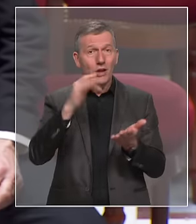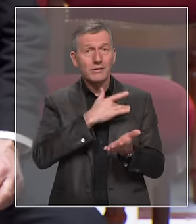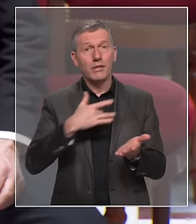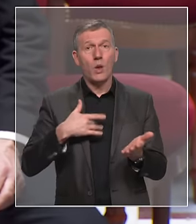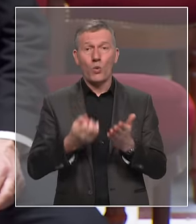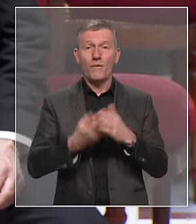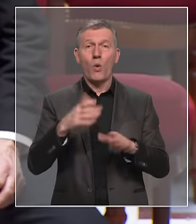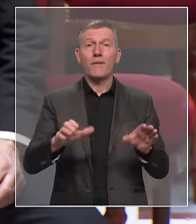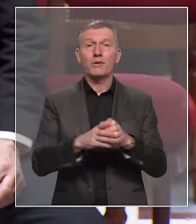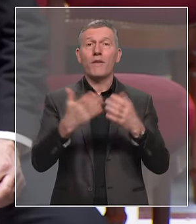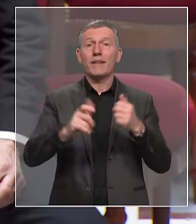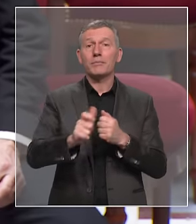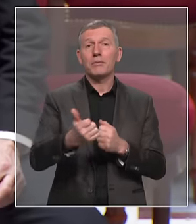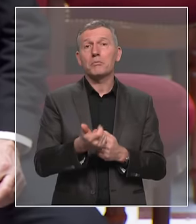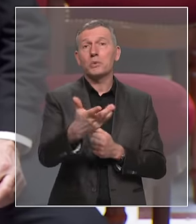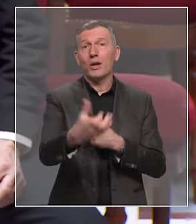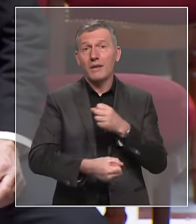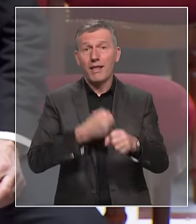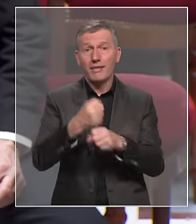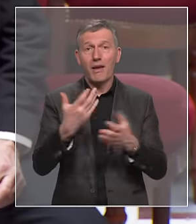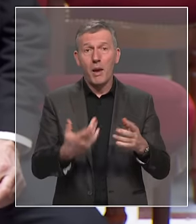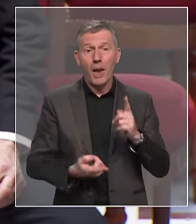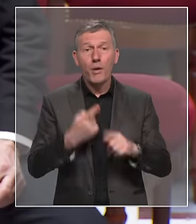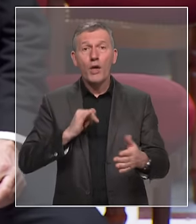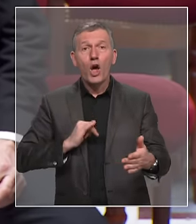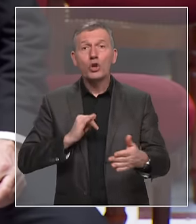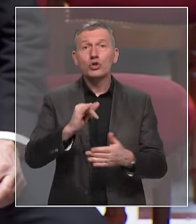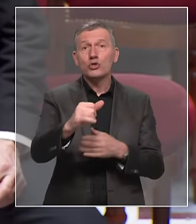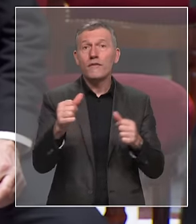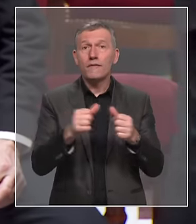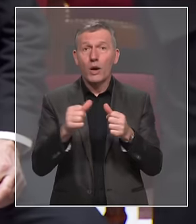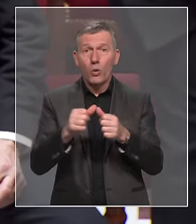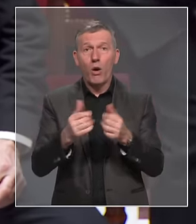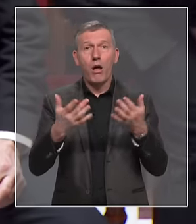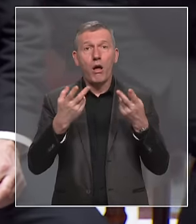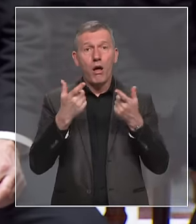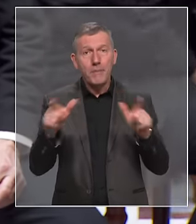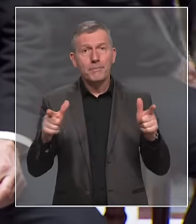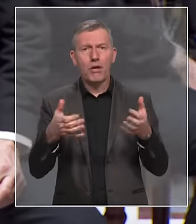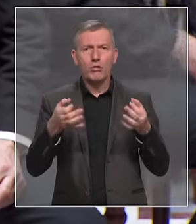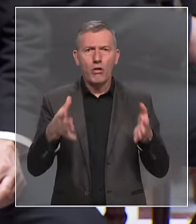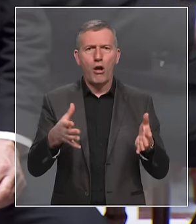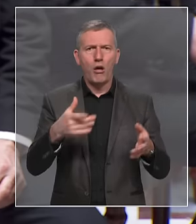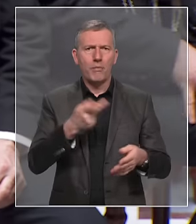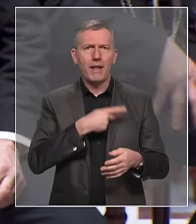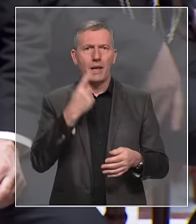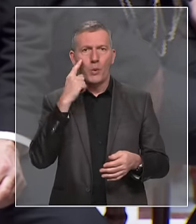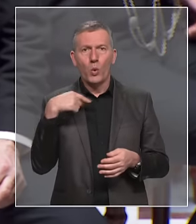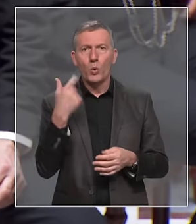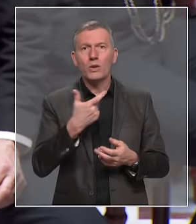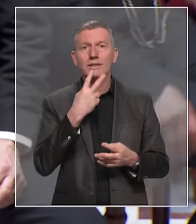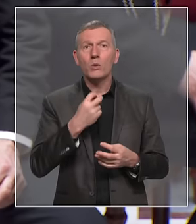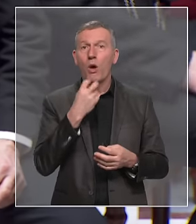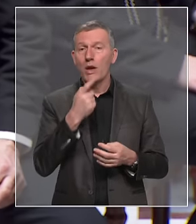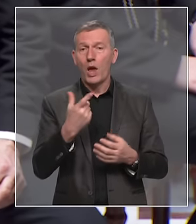sur le terrain dans quelques années. Et l'important, c'est d'ici là, libérer du temps médical pour permettre à nos concitoyens d'accéder aux soins et de